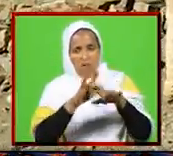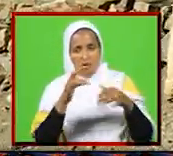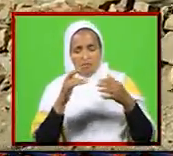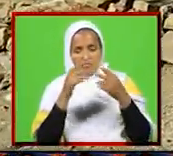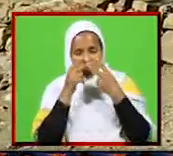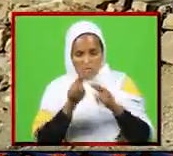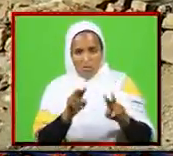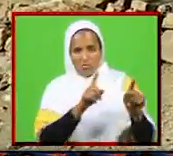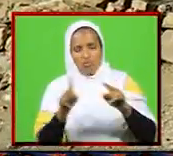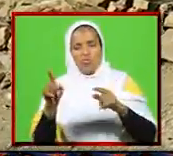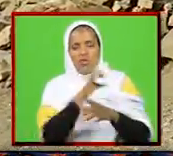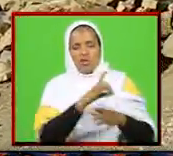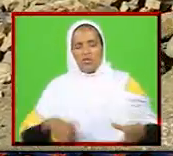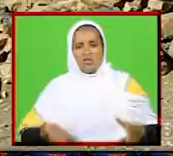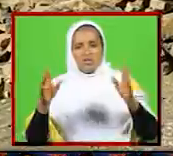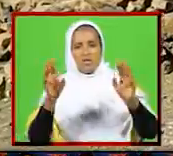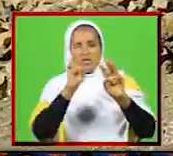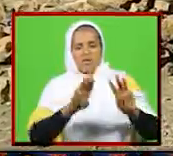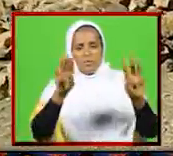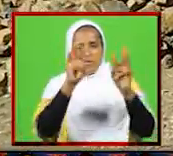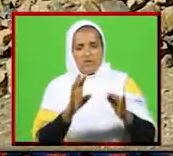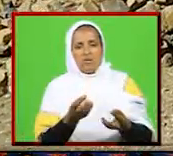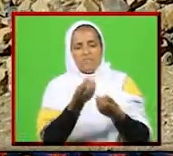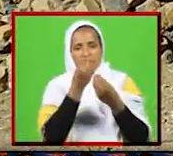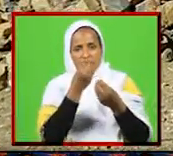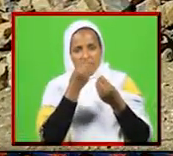የምትመለከቱት ደግሞ ምእመናን የሰንበቴ ቤት